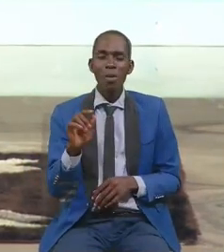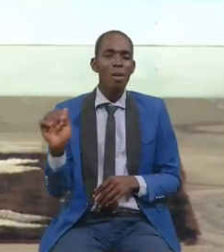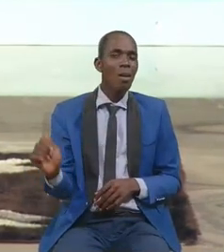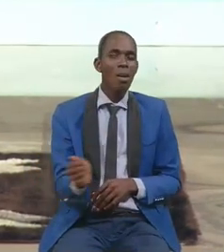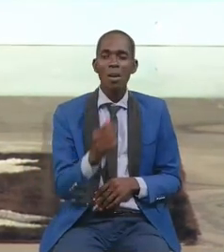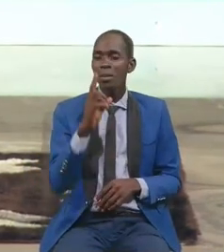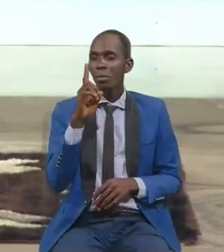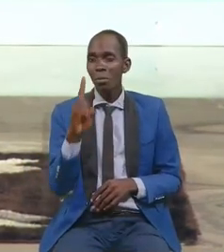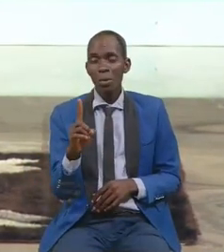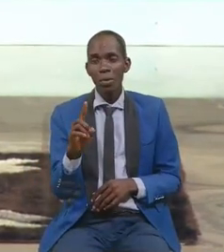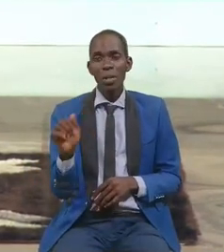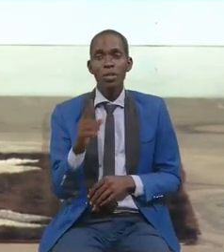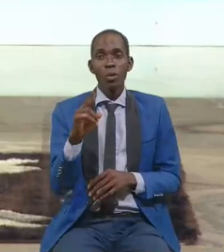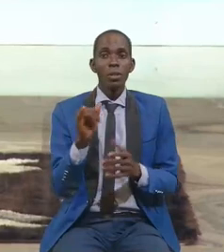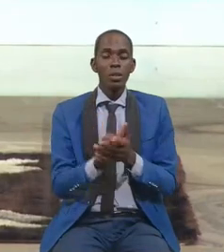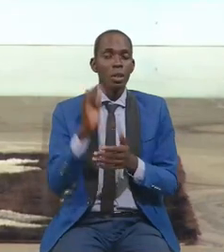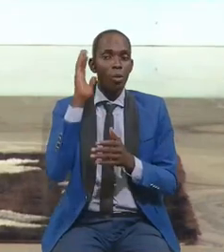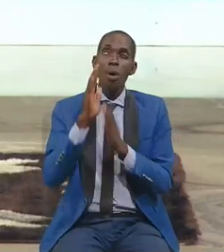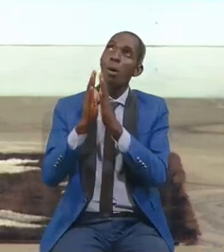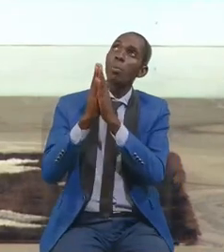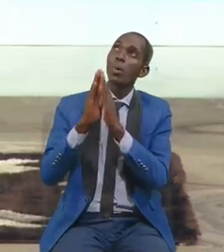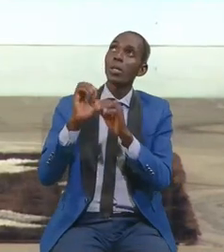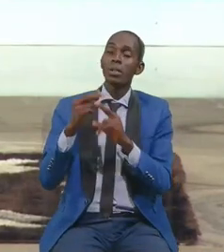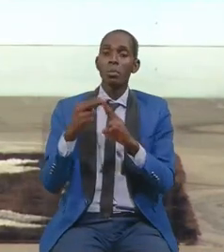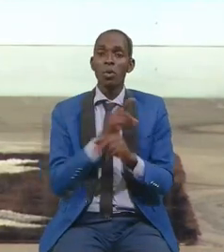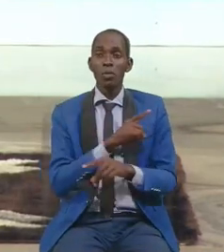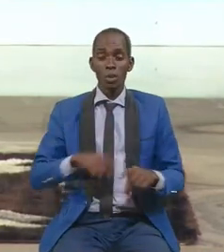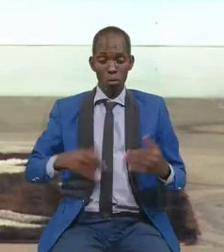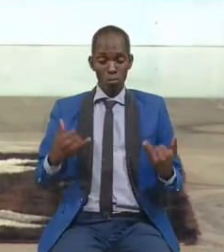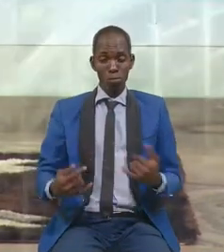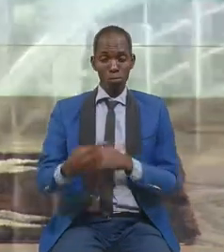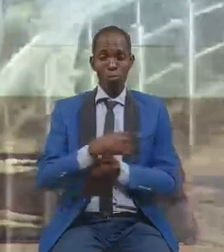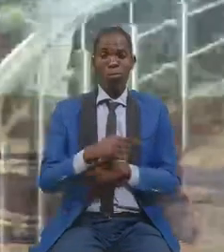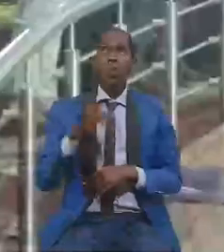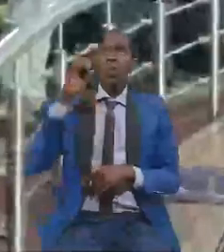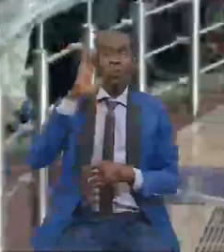Quiconque invoquera le nom du Seigneur ce jour sera pardonné.